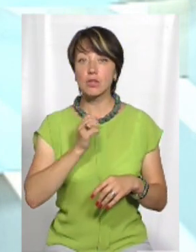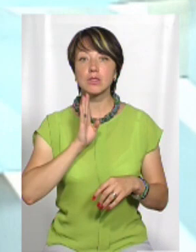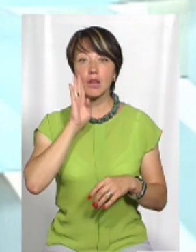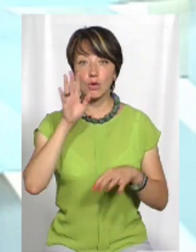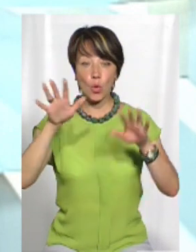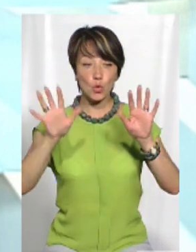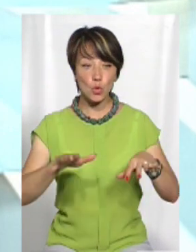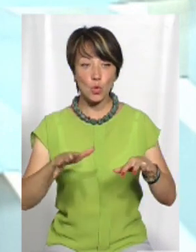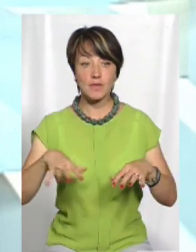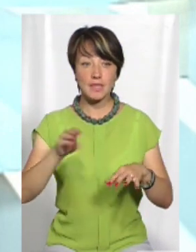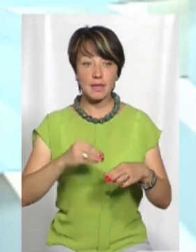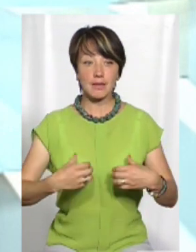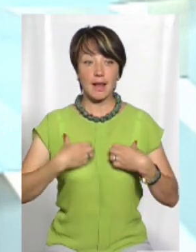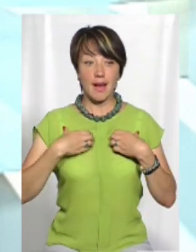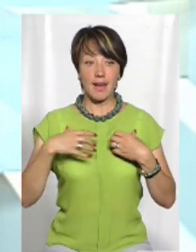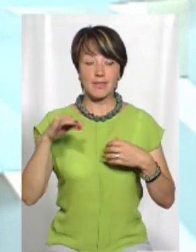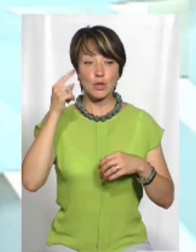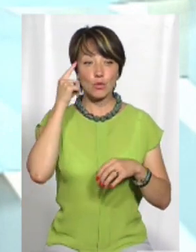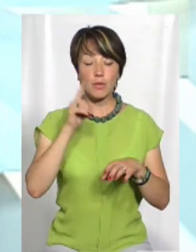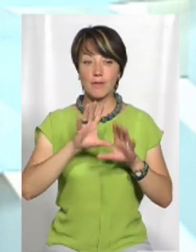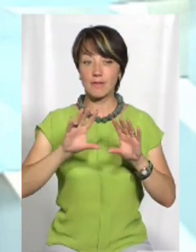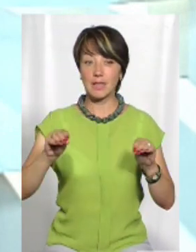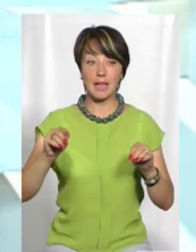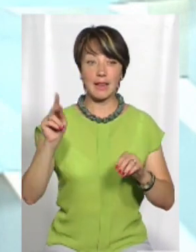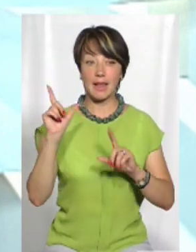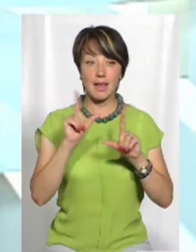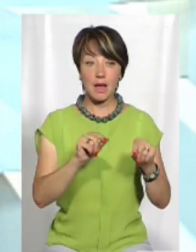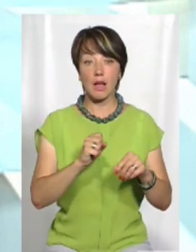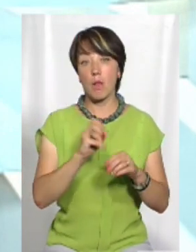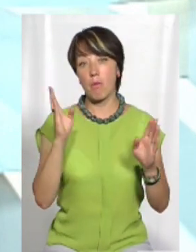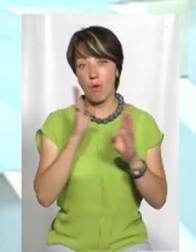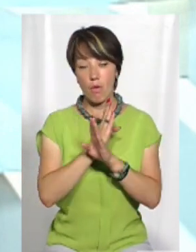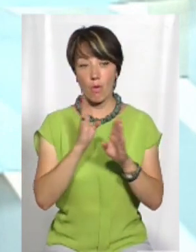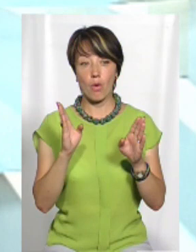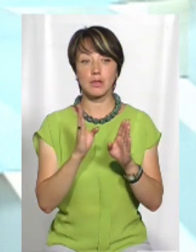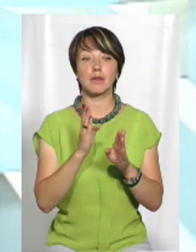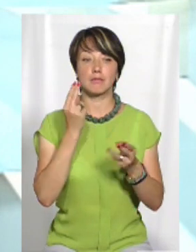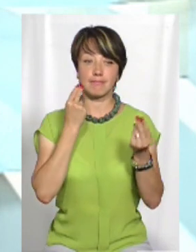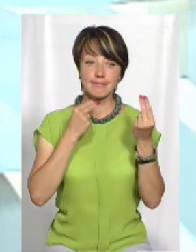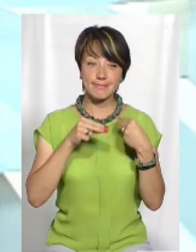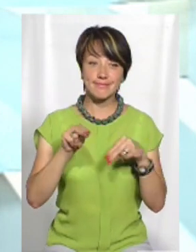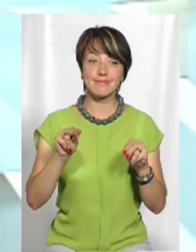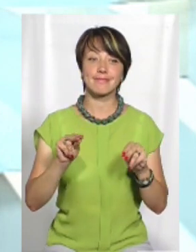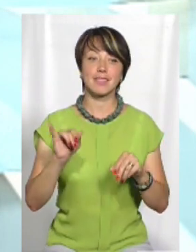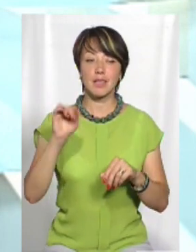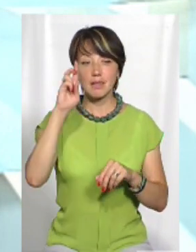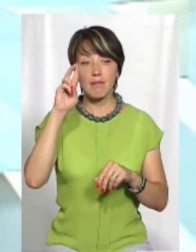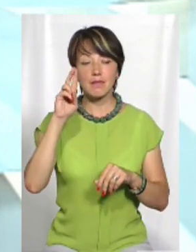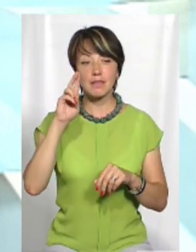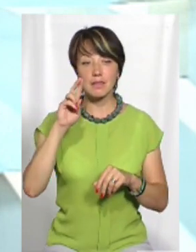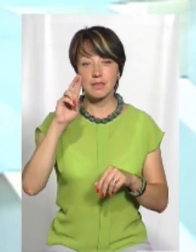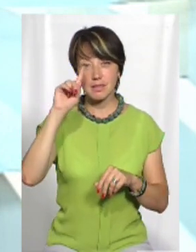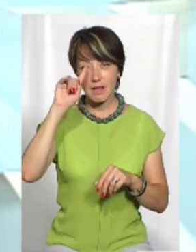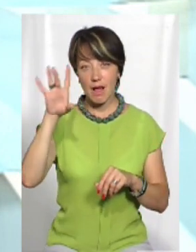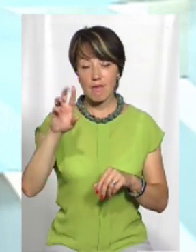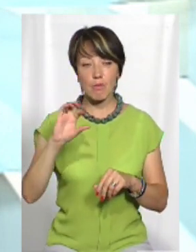зранку пішов дощ, який всіх налякав, і вже всі думали взагалі не їхати, але погода потім справилася, і, слава Богу, дуже